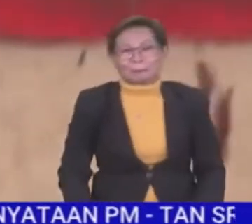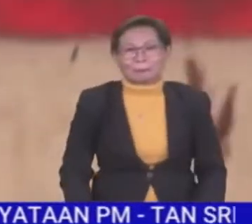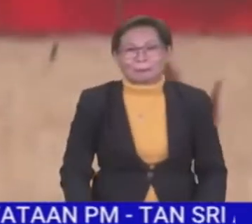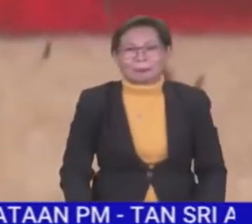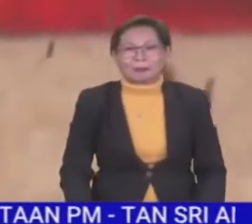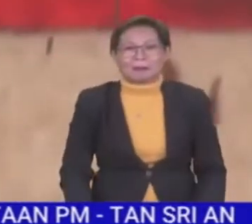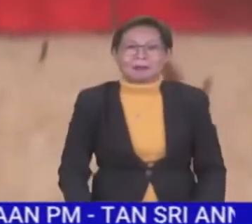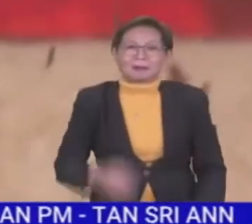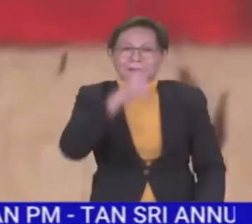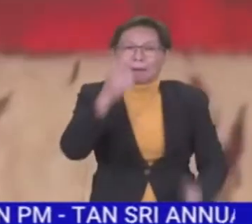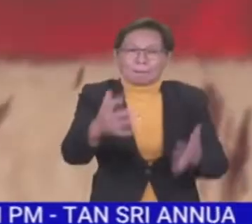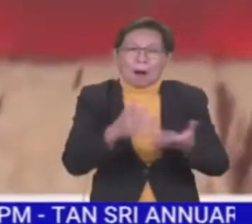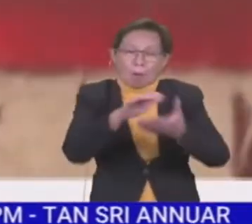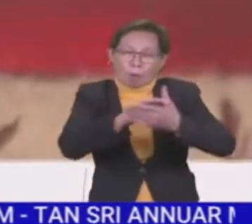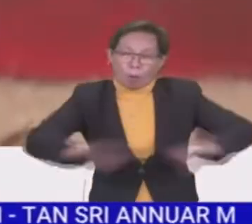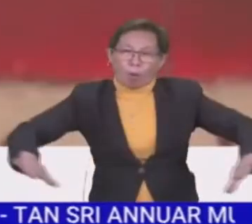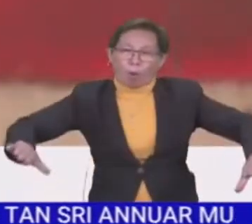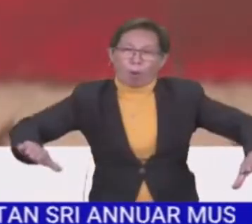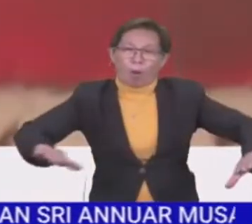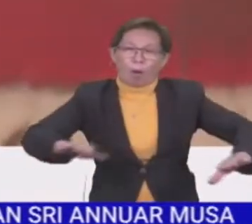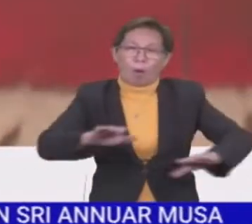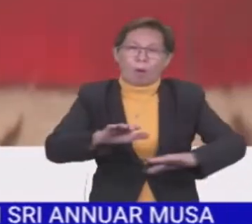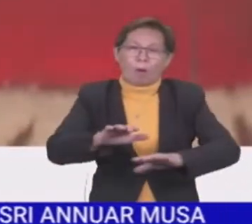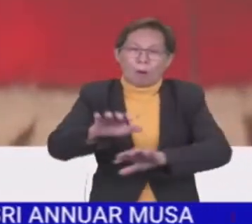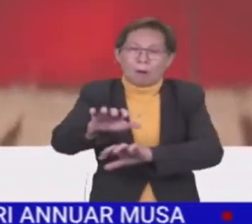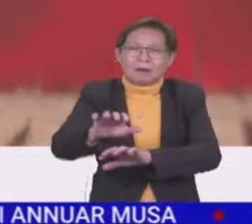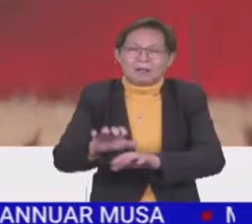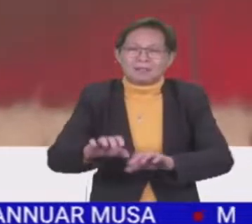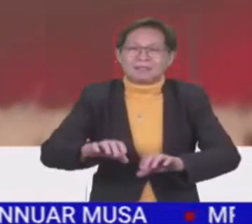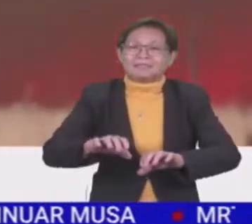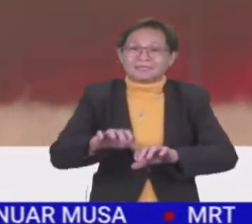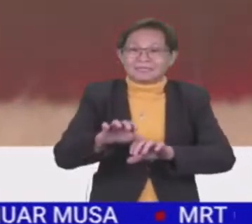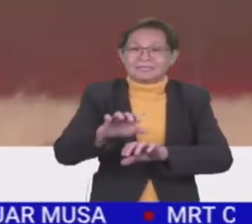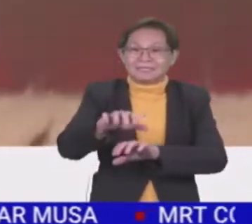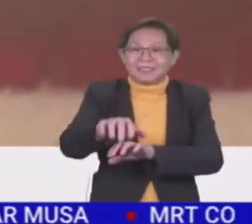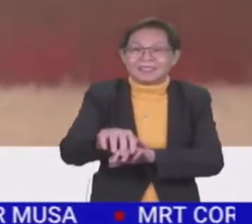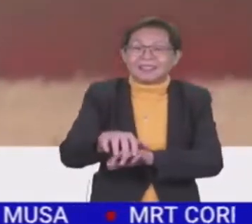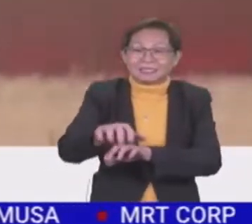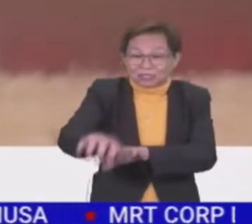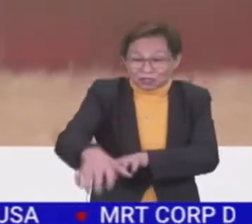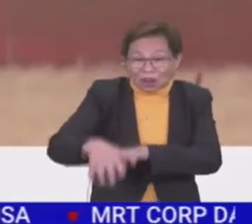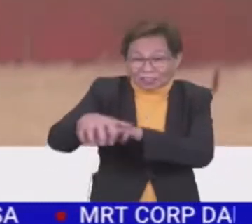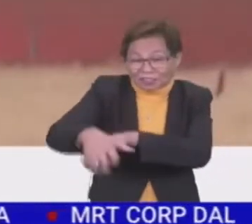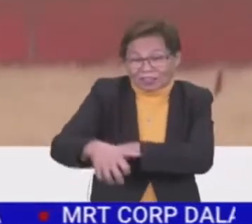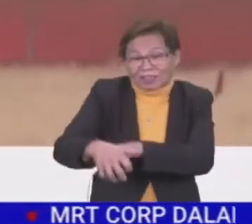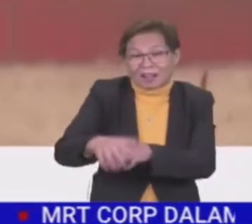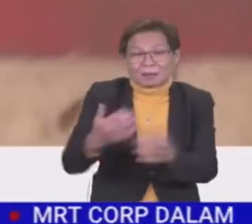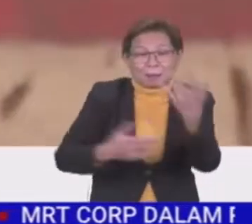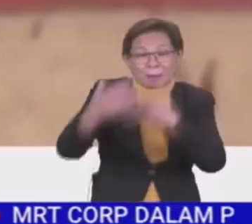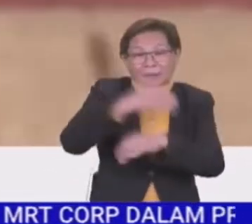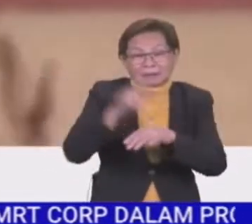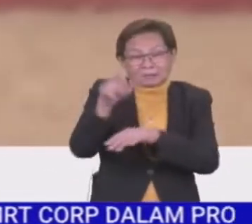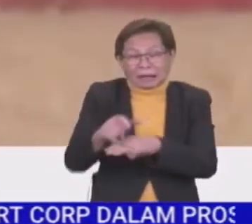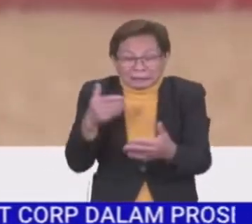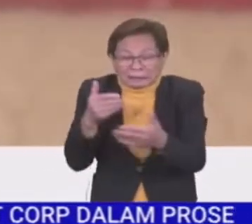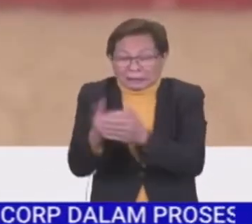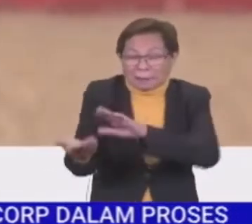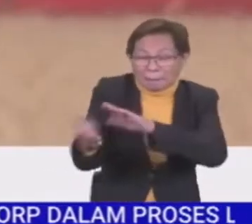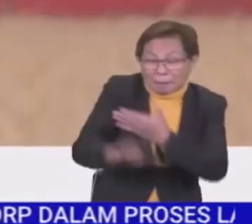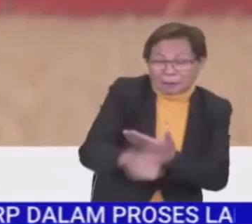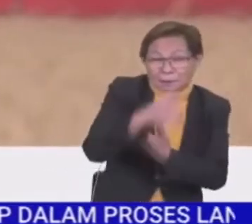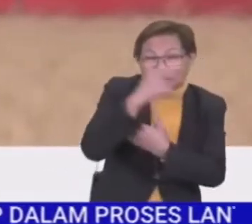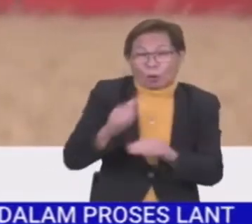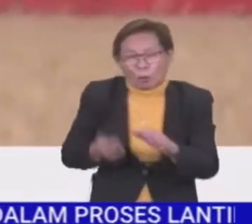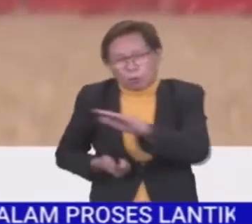Ini pula gara-gara mahu menyelamatkan traktor daripada terbakar, seorang lelaki nyaris maut. Melalui video tular itu, dia